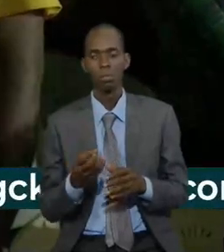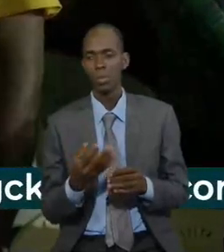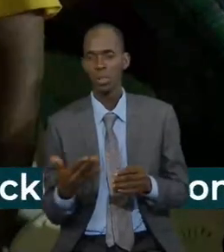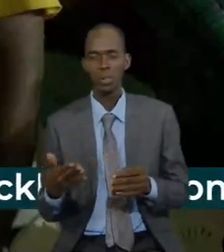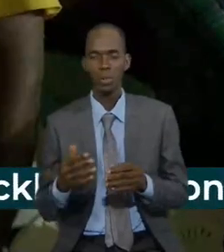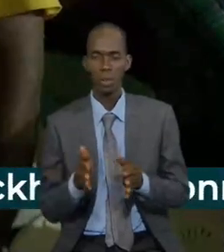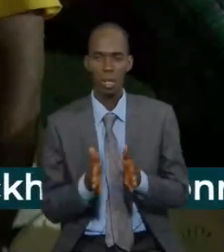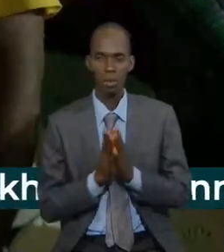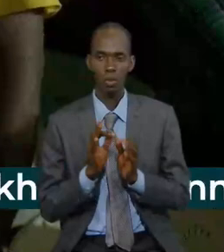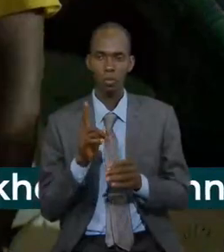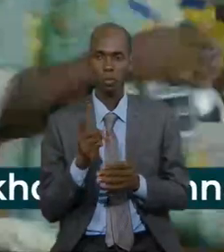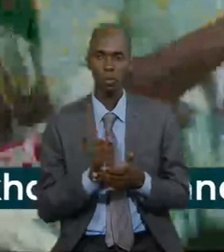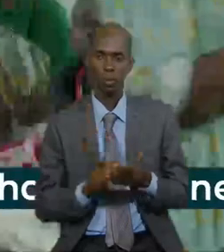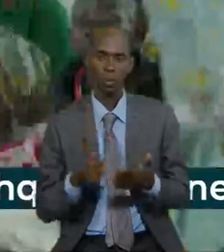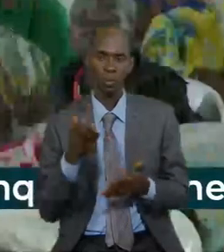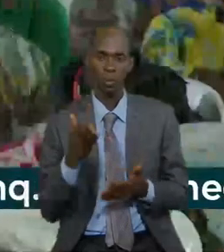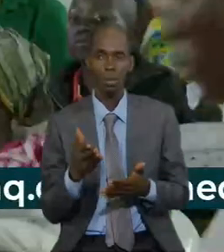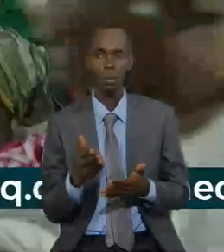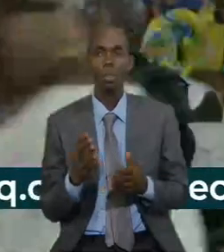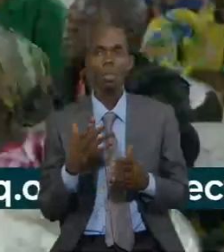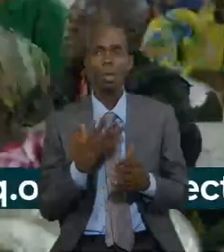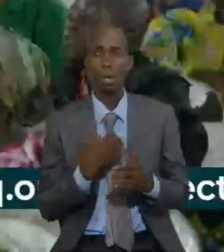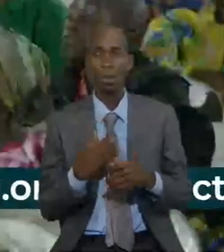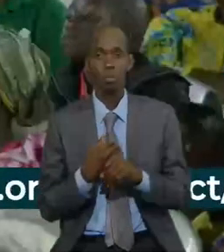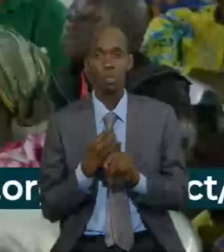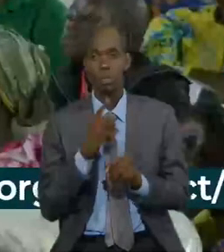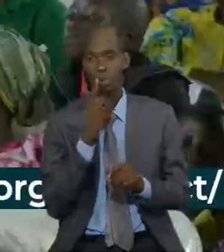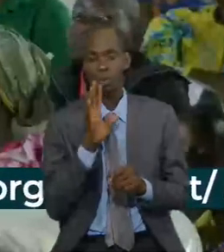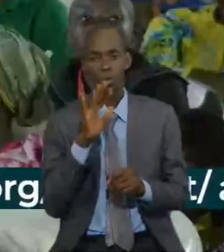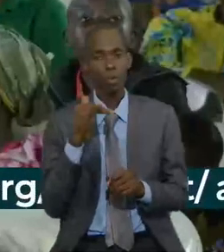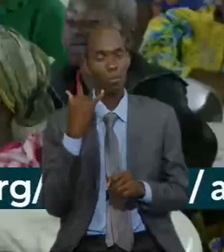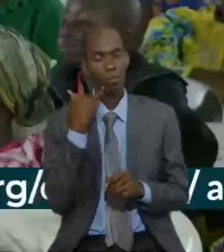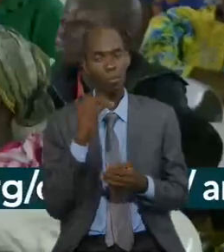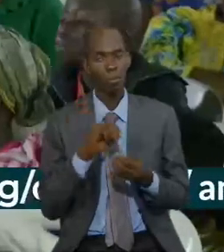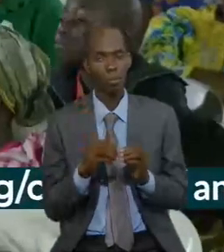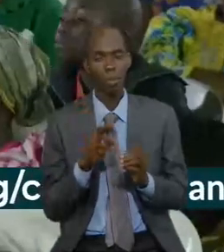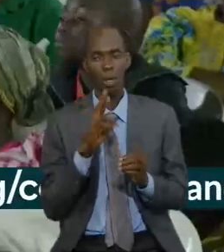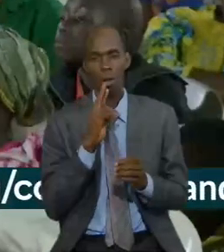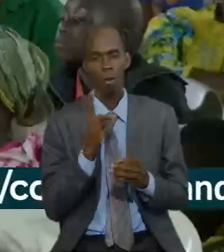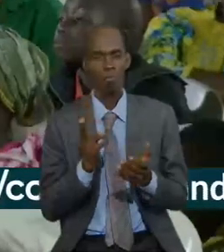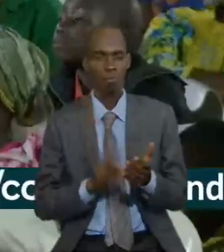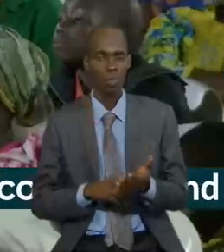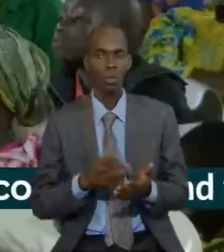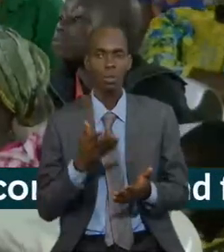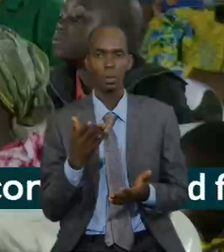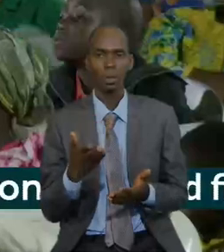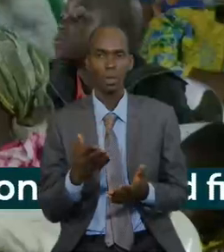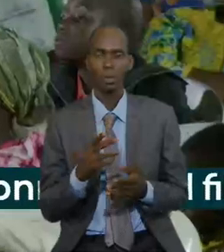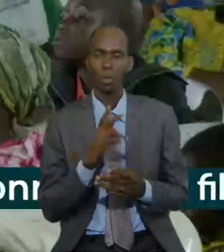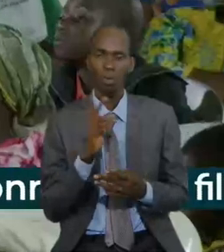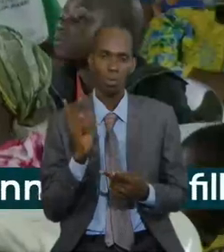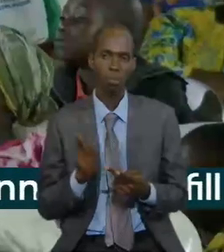exigées sur le formulaire et mettez vos noms et vos numéros de téléphone